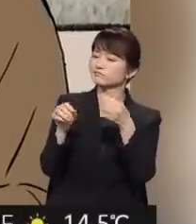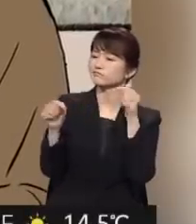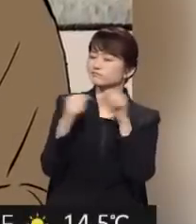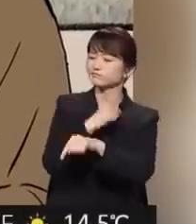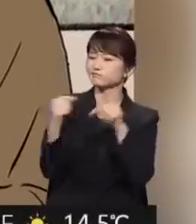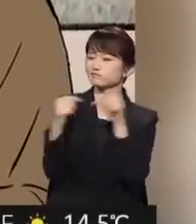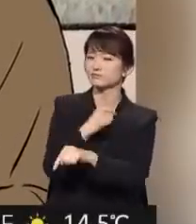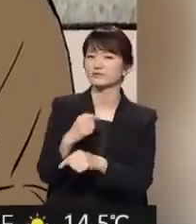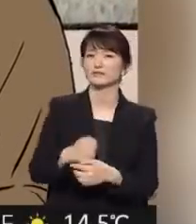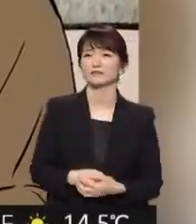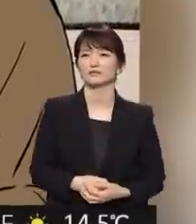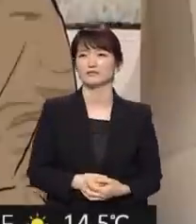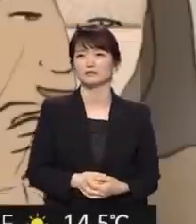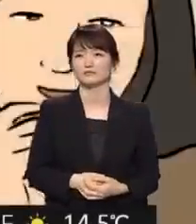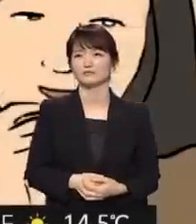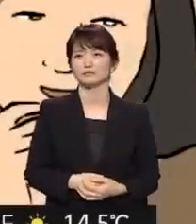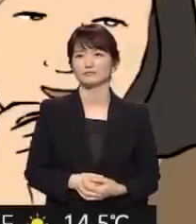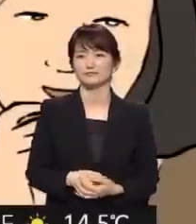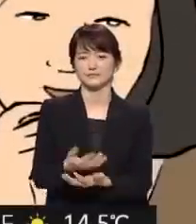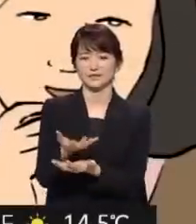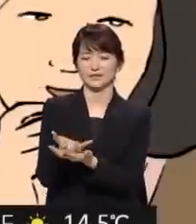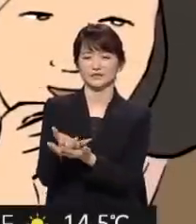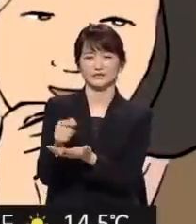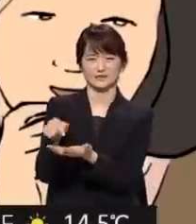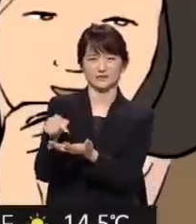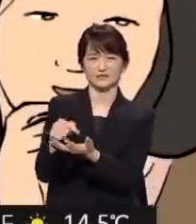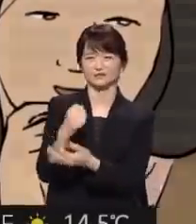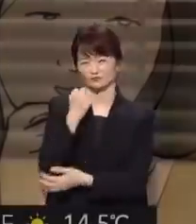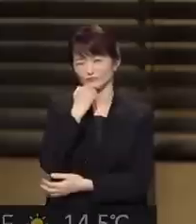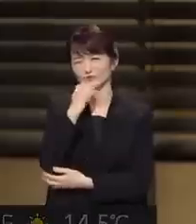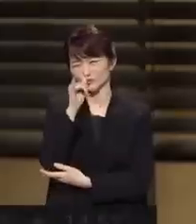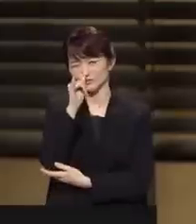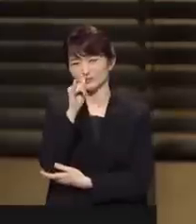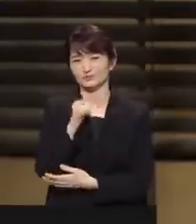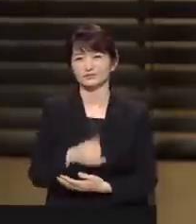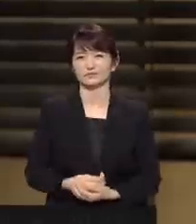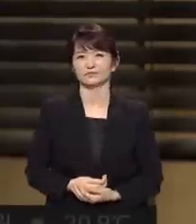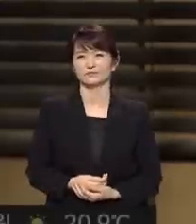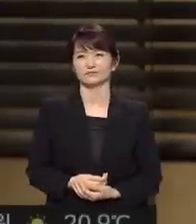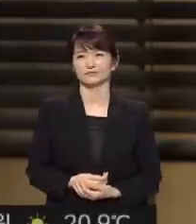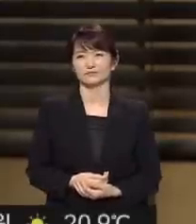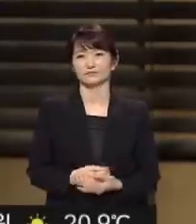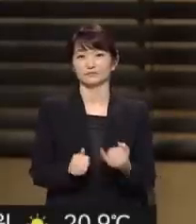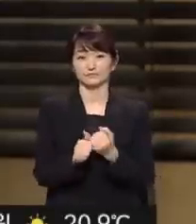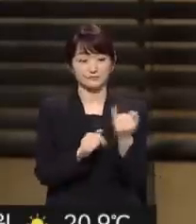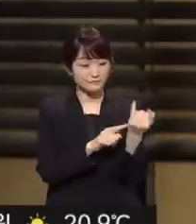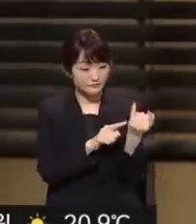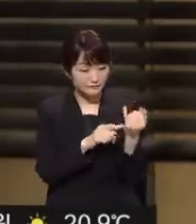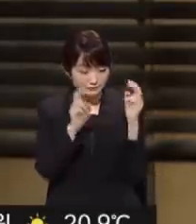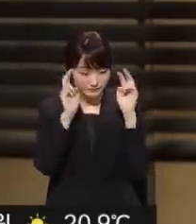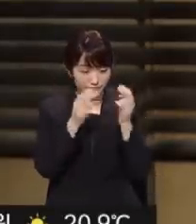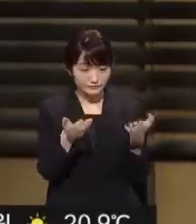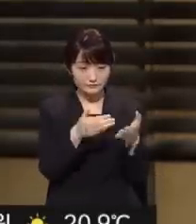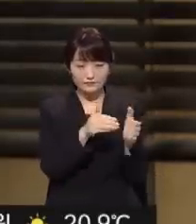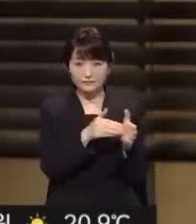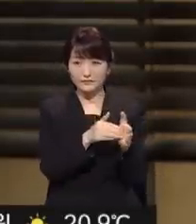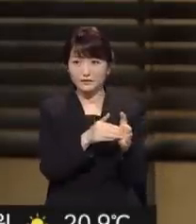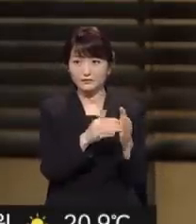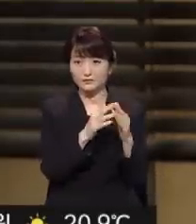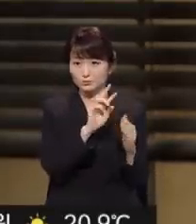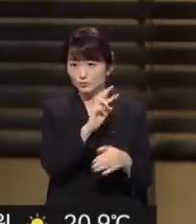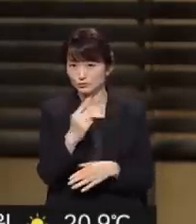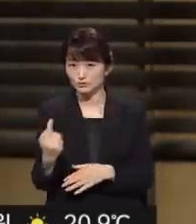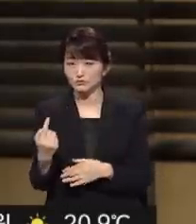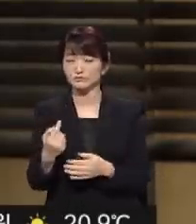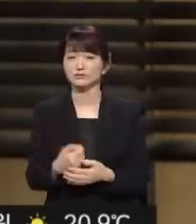안 되죠. 아니요, 이제 마마 이런 중천공 저런 거는 유머일 수도 있고 뭐 하여튼 100번 양보하더라도 아내가 이제 회사에서 일을 하고 와가지고